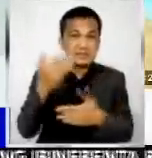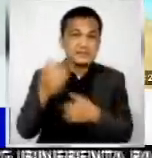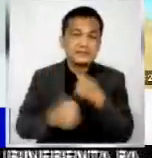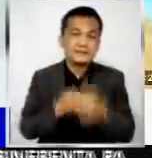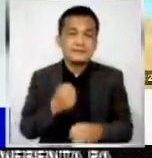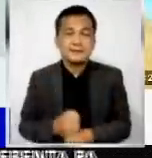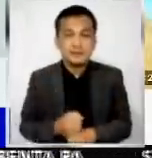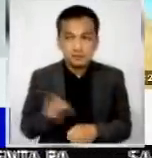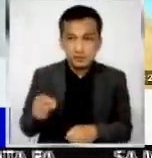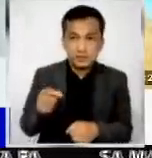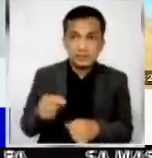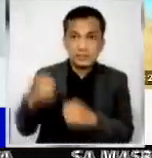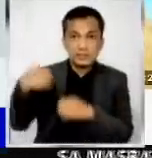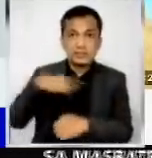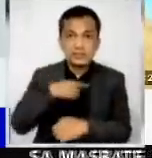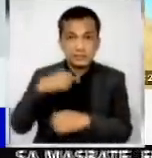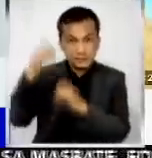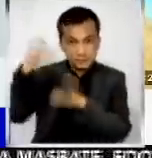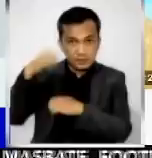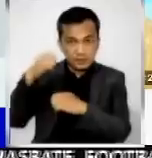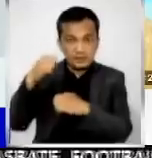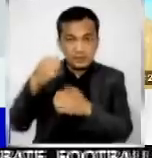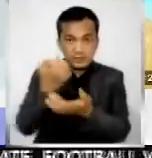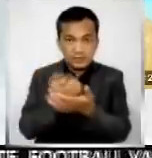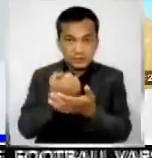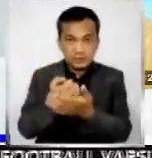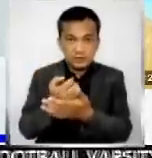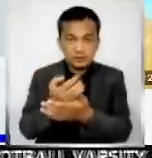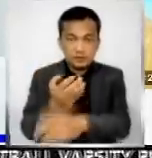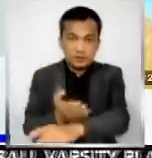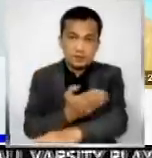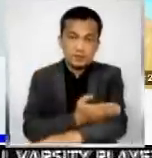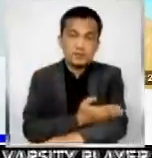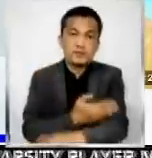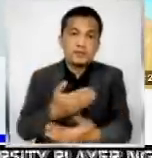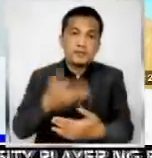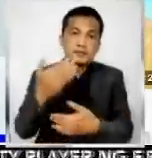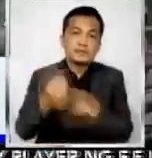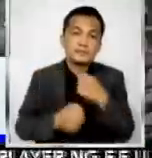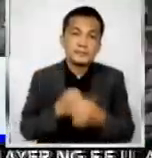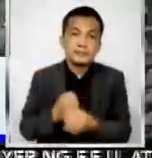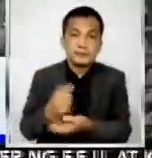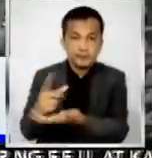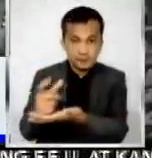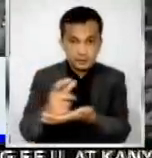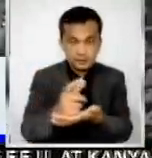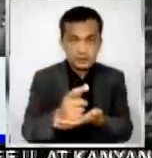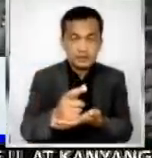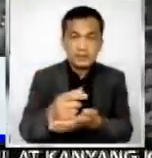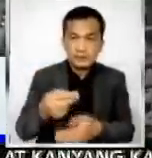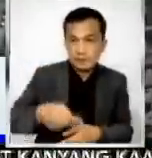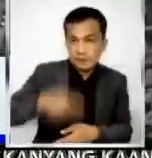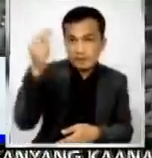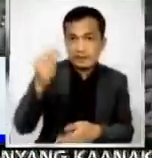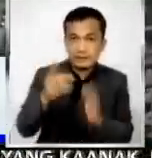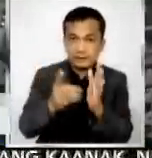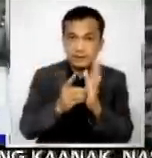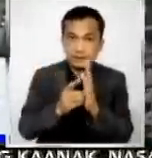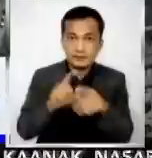the economy to get better next year. We are vaccinating our people, so there will be higher demand. Higit sa kalahati ng